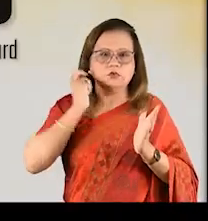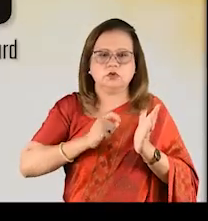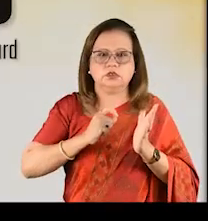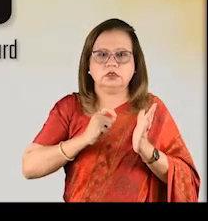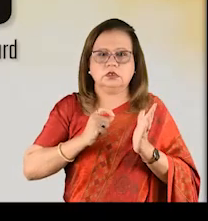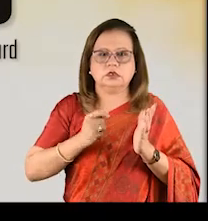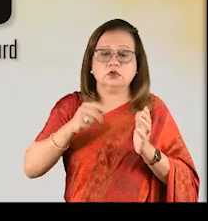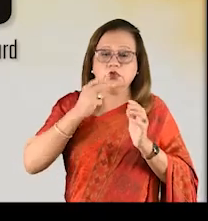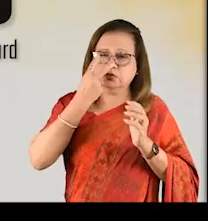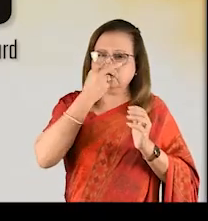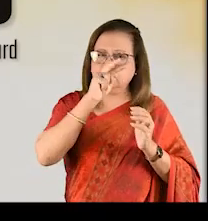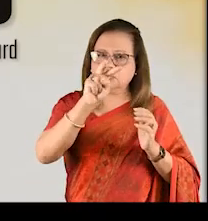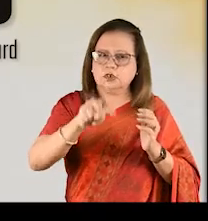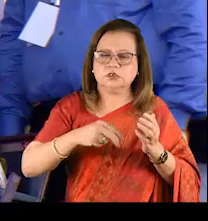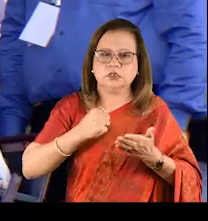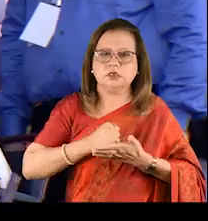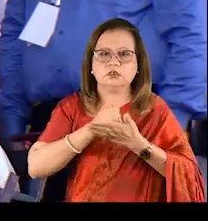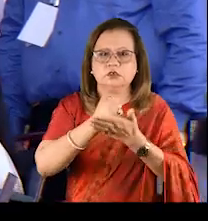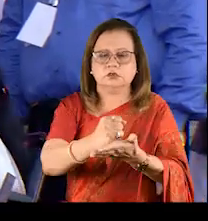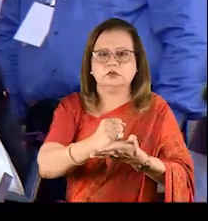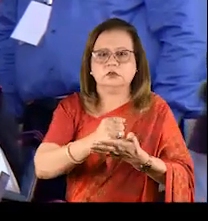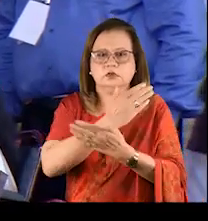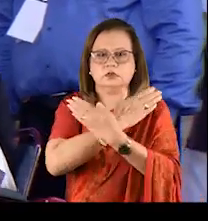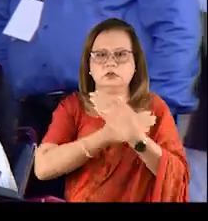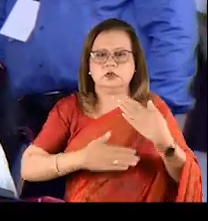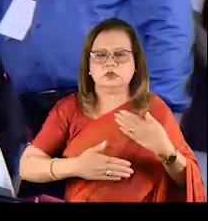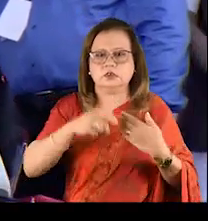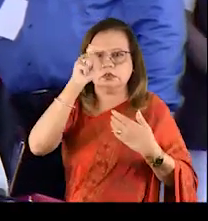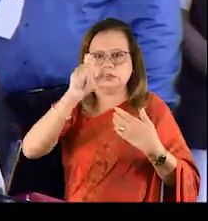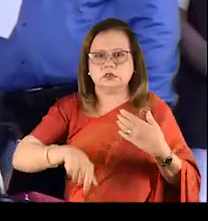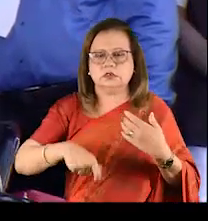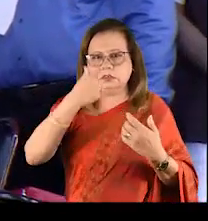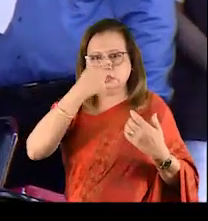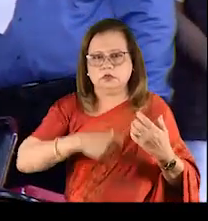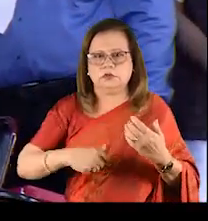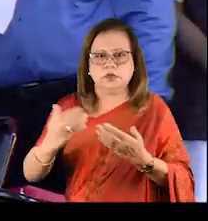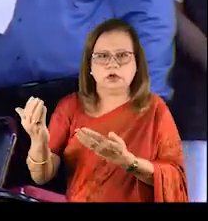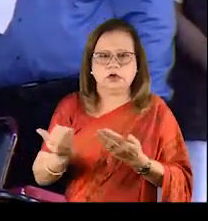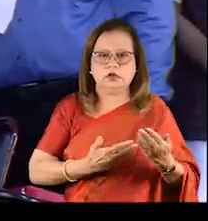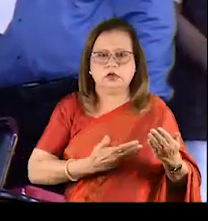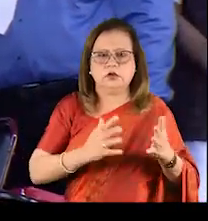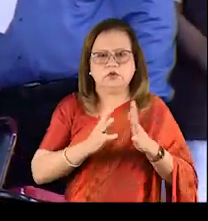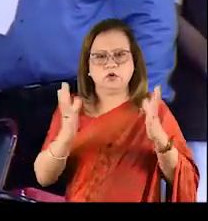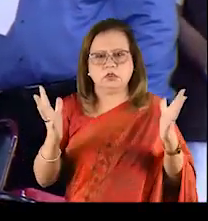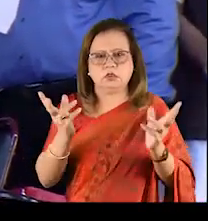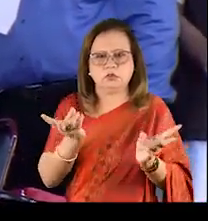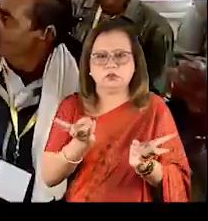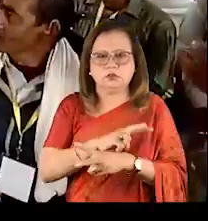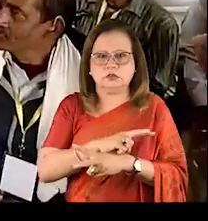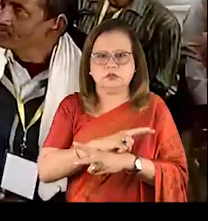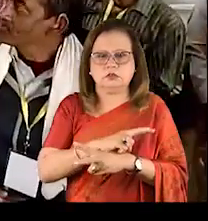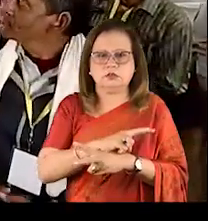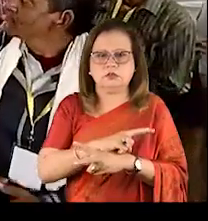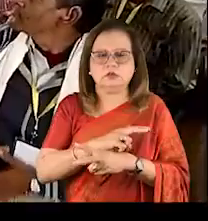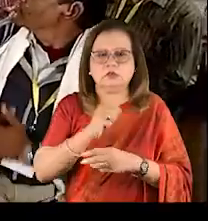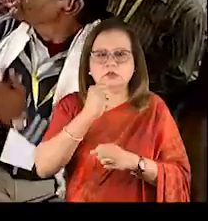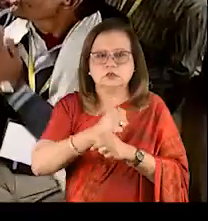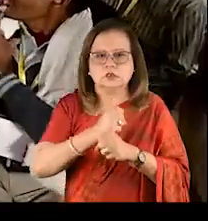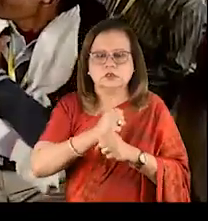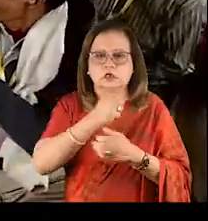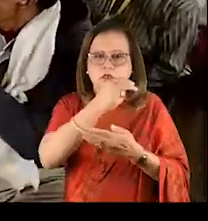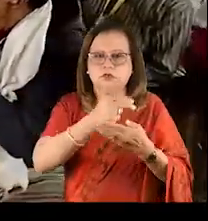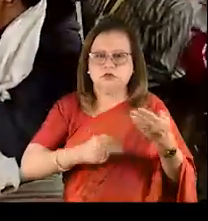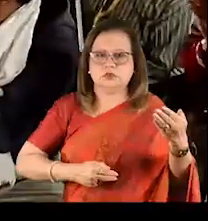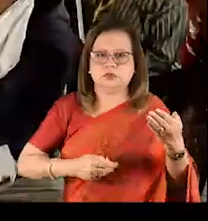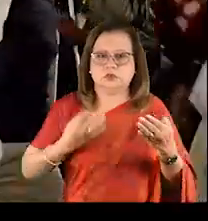के दूरदर्शी नेतृत्व में दिव्यांगजनों के जीवन में आ रहा है अभूतपूर्व बदलाव। सरकारी